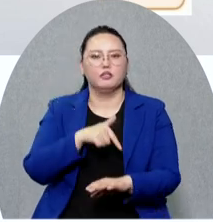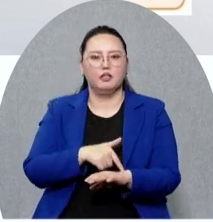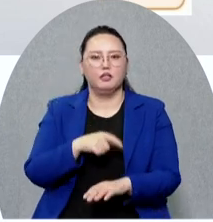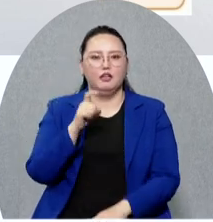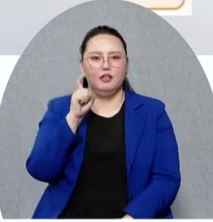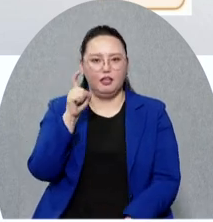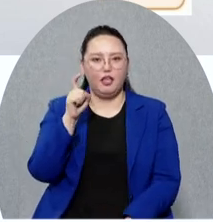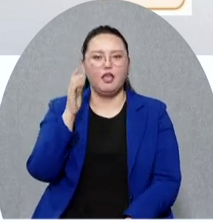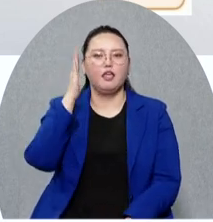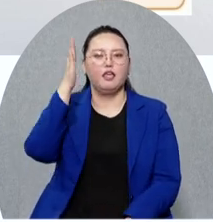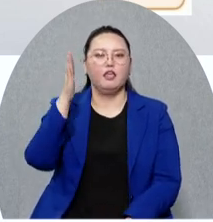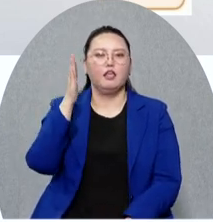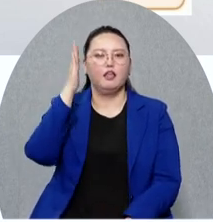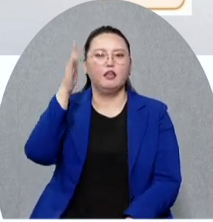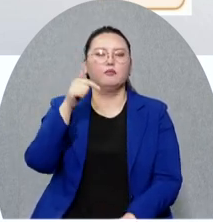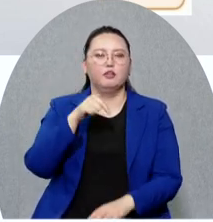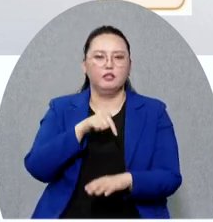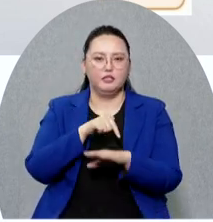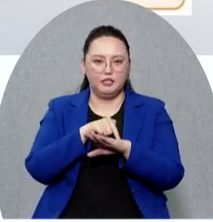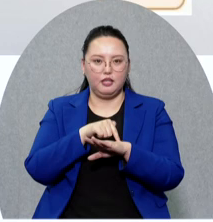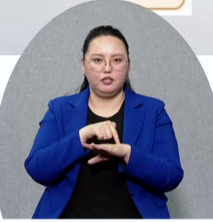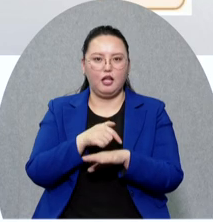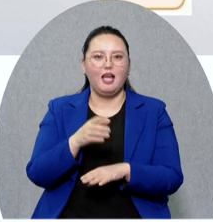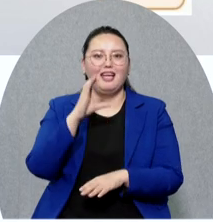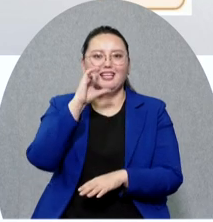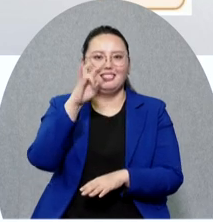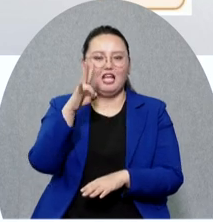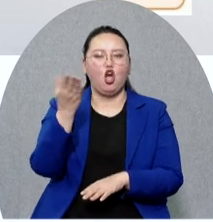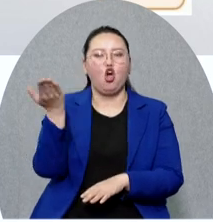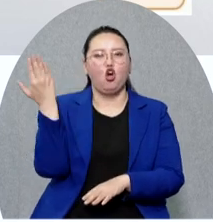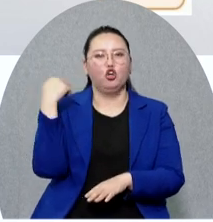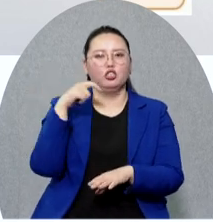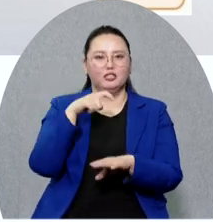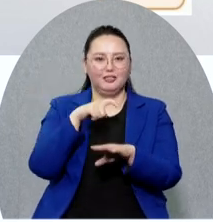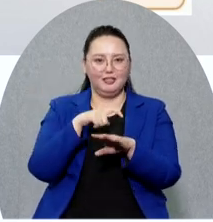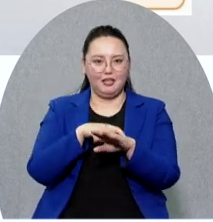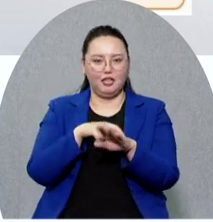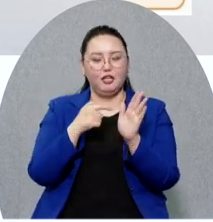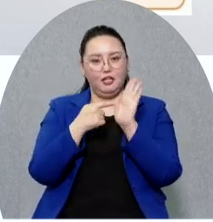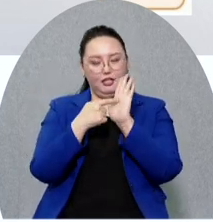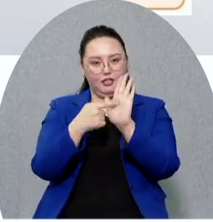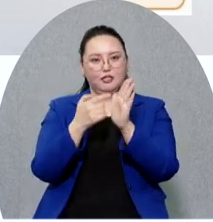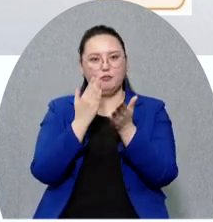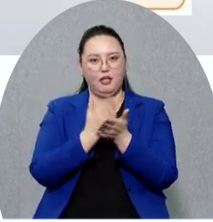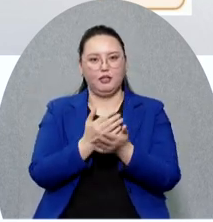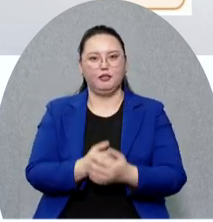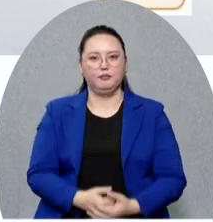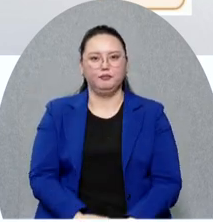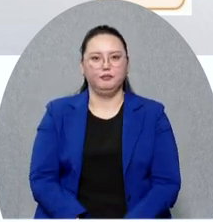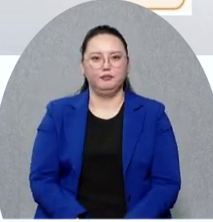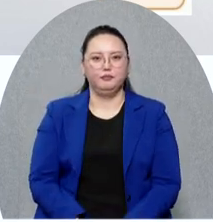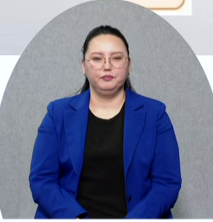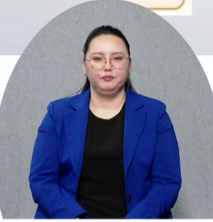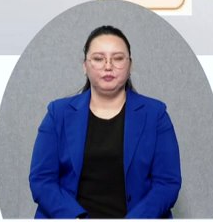хэ гэвэл энгийн ирээдүй цаг, сан гэхлээр өнгөрсөн цаг гэд ингэж утгын англилын хувьд бол монголны хичээл дээр бид